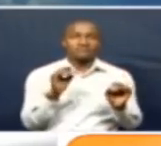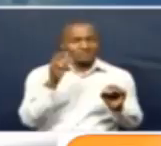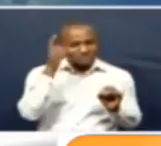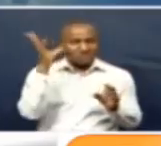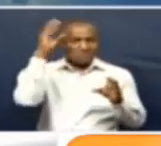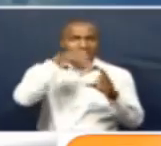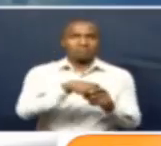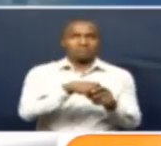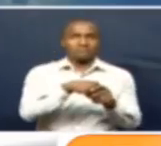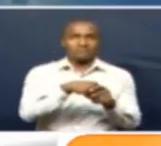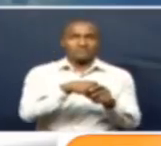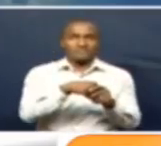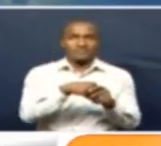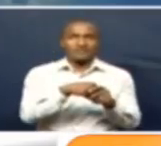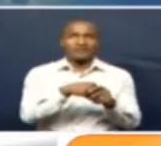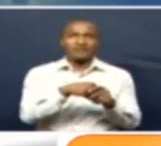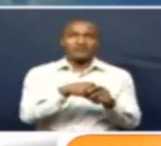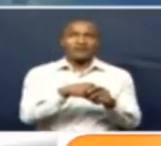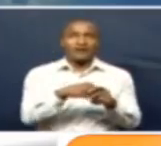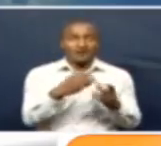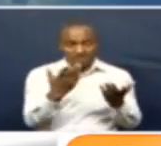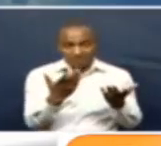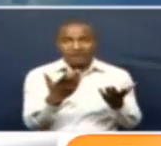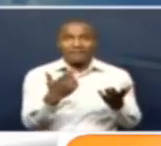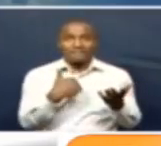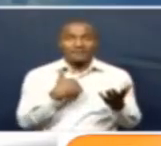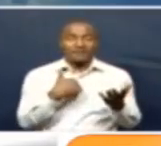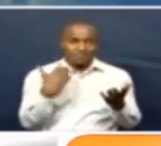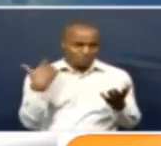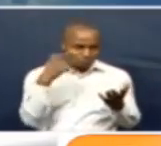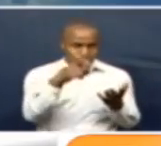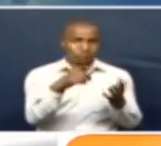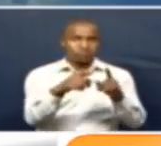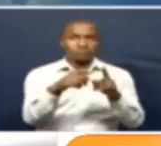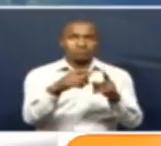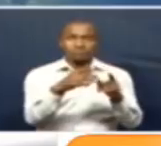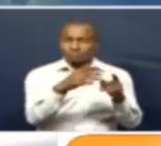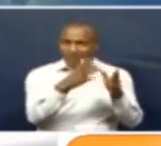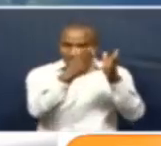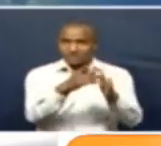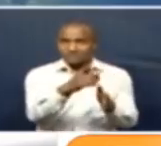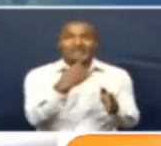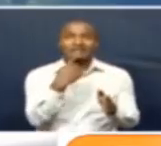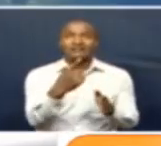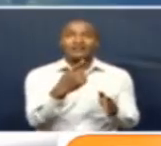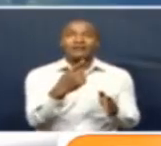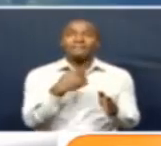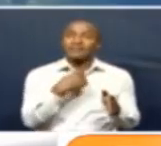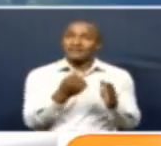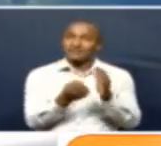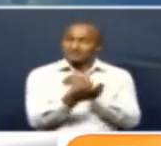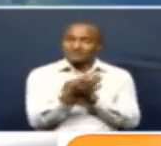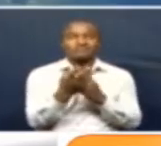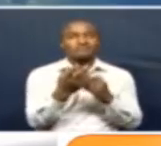inakujanga inaiba na mtu ana understand. Maana kuna mahali hata nilienda kufanya robbery. Huyo mtu nikamwambia mimi niko na shida na nikalia.